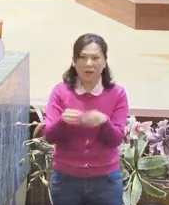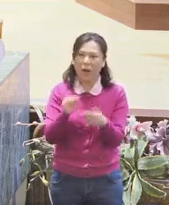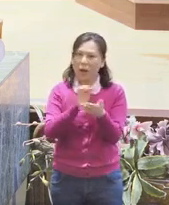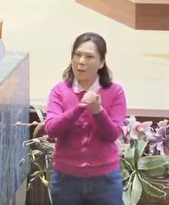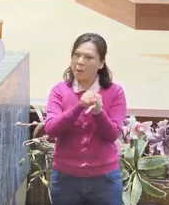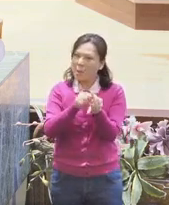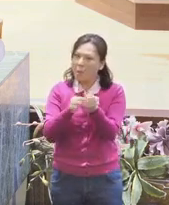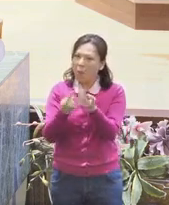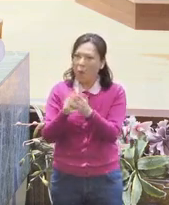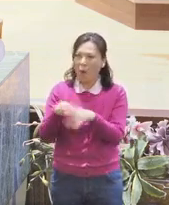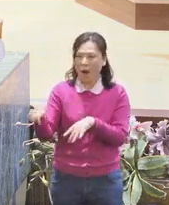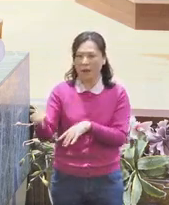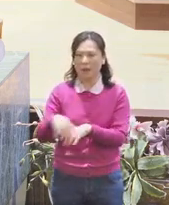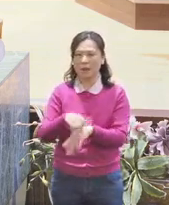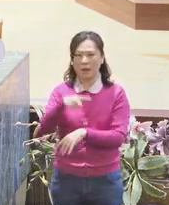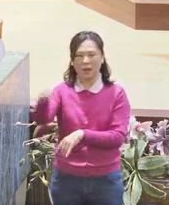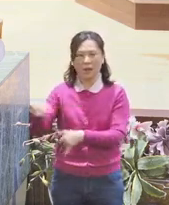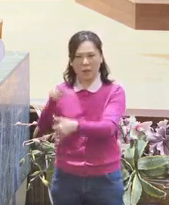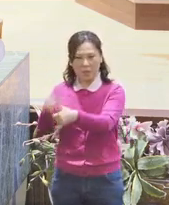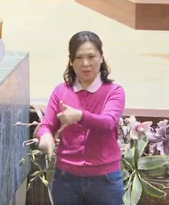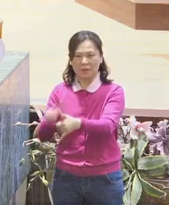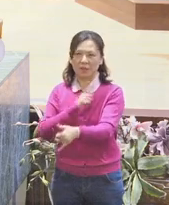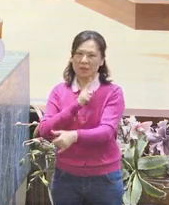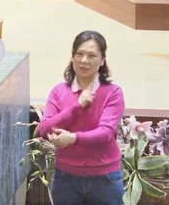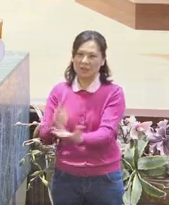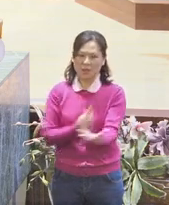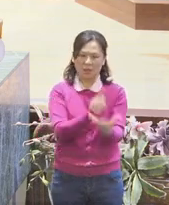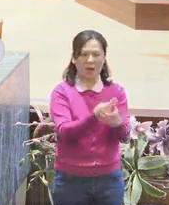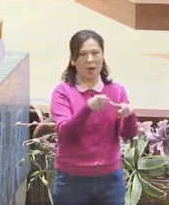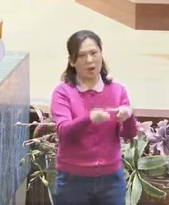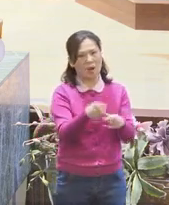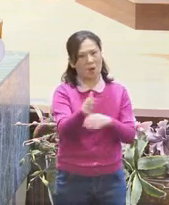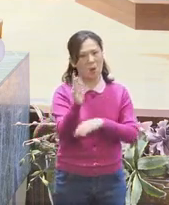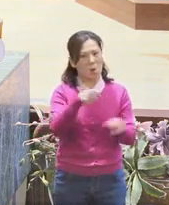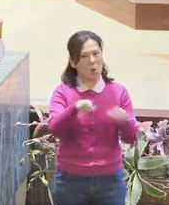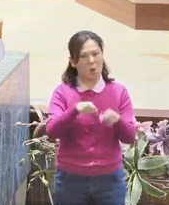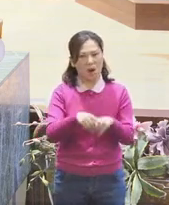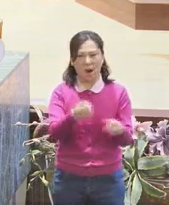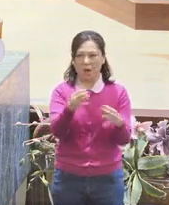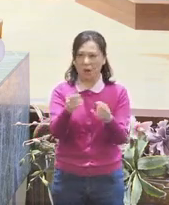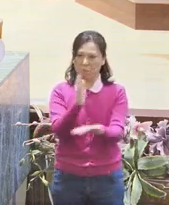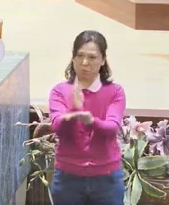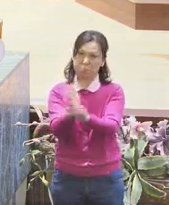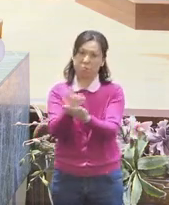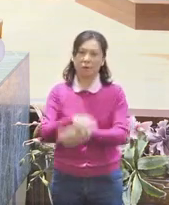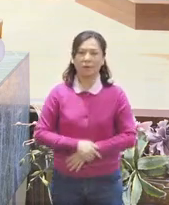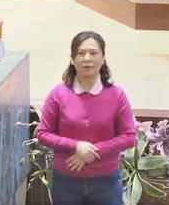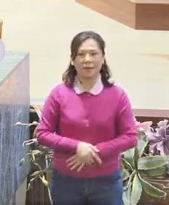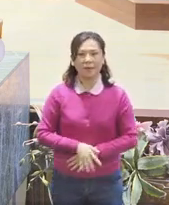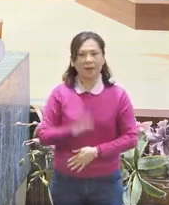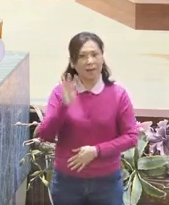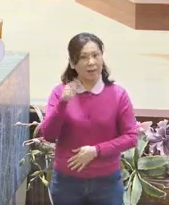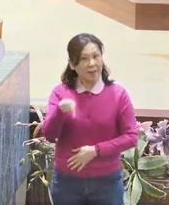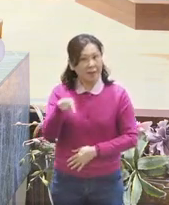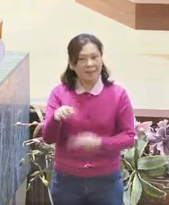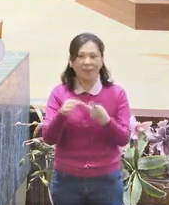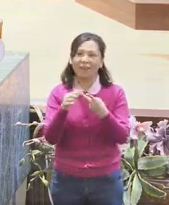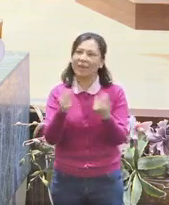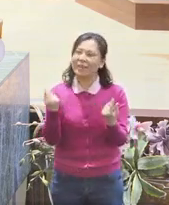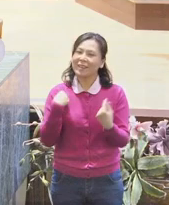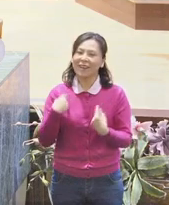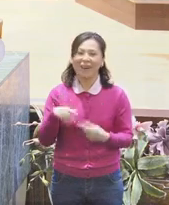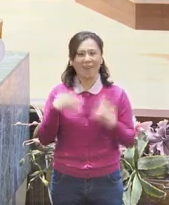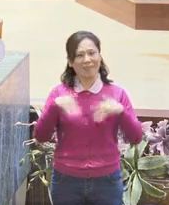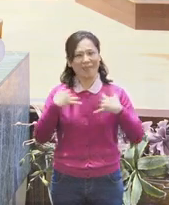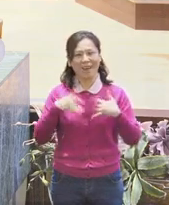以个人的身份对于公共政策的参与跟讨论。那这一部分呢也很高兴可以看到说，哎，就在我办公室